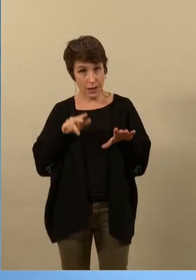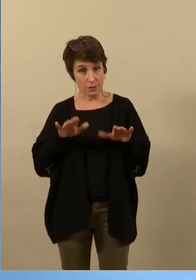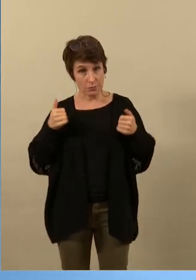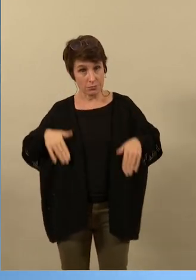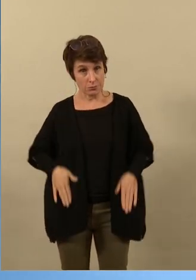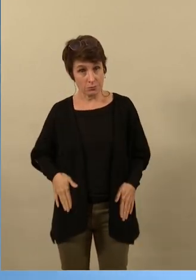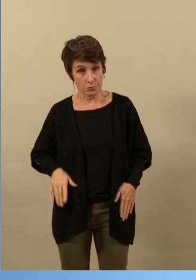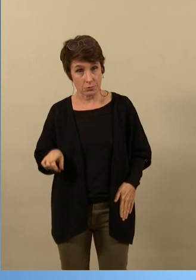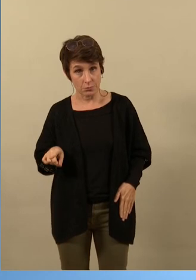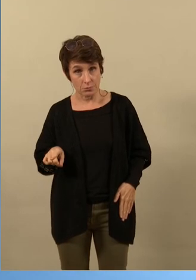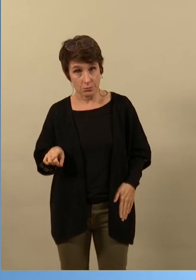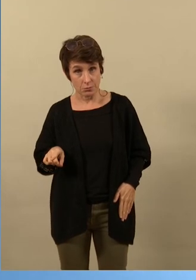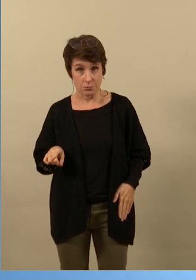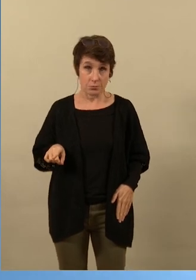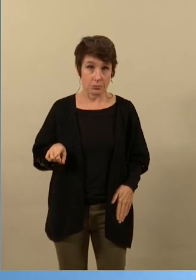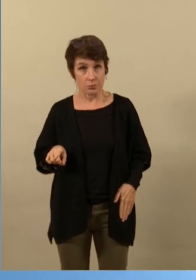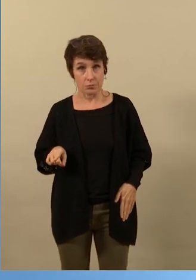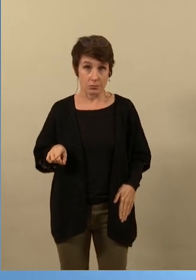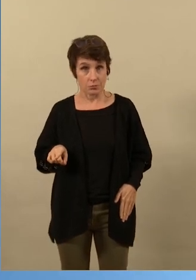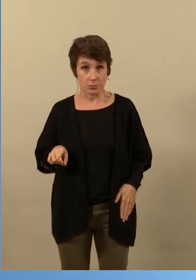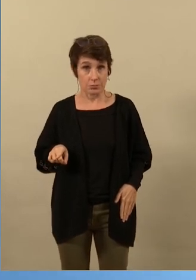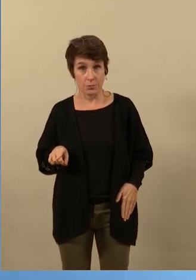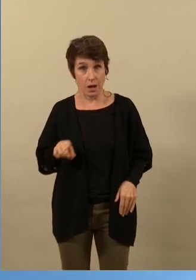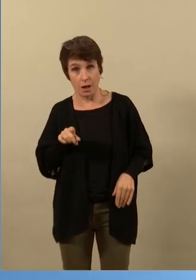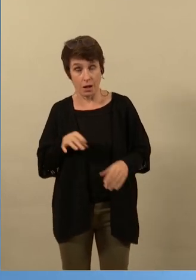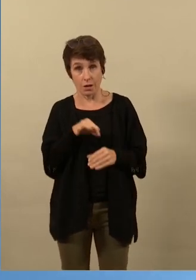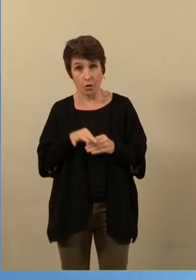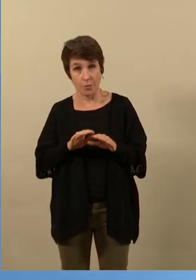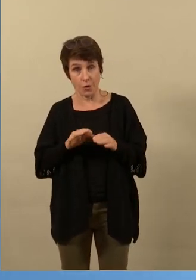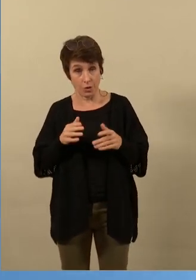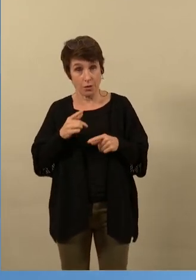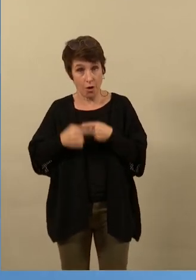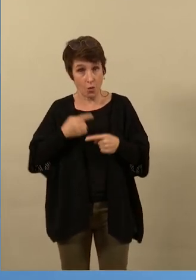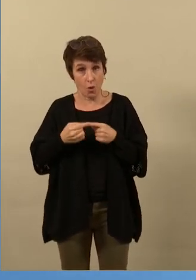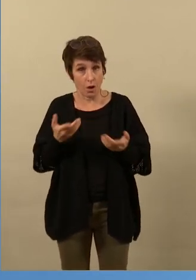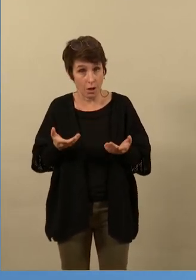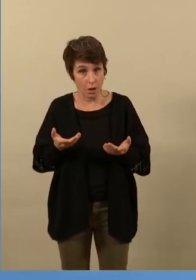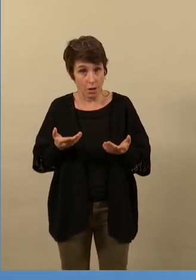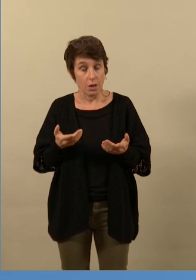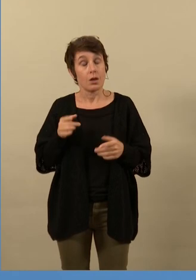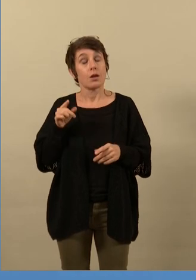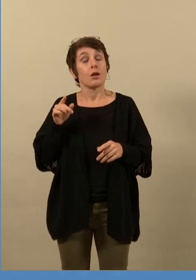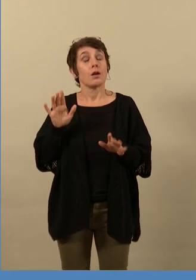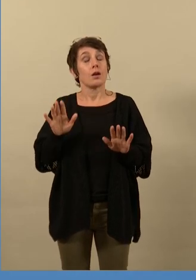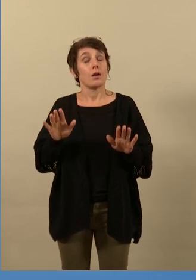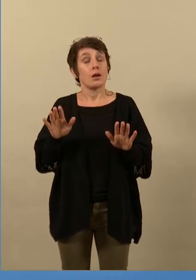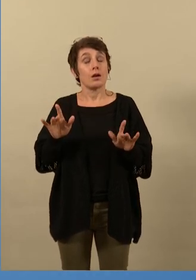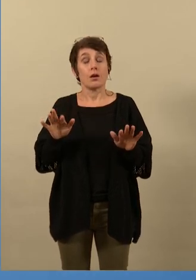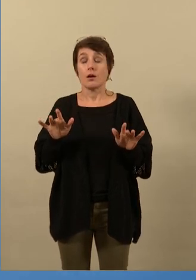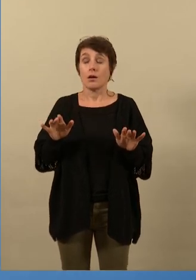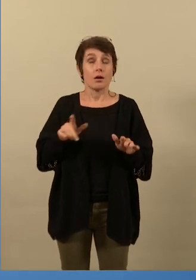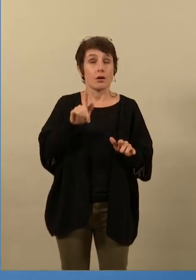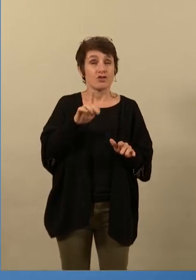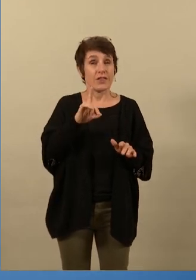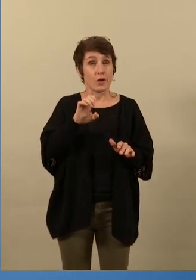oui je enfin le vote est vous la ferz après si vous pouvez parce que le vote est engagé donc juste du coup